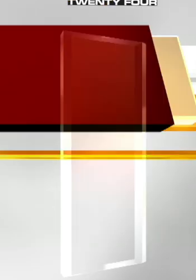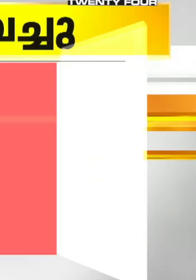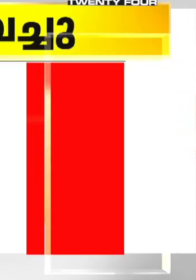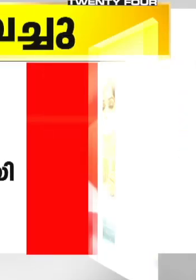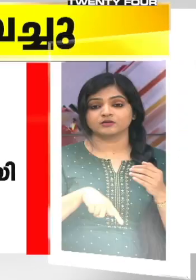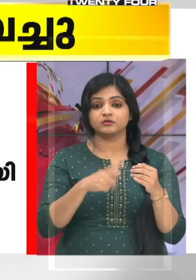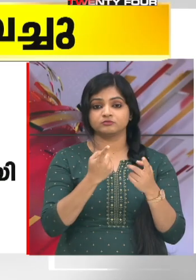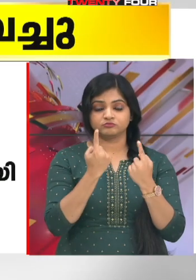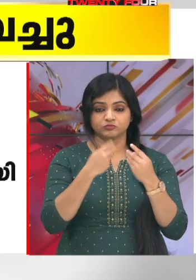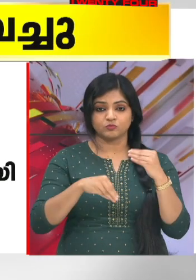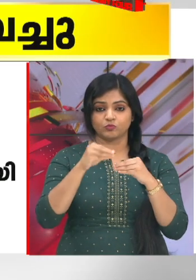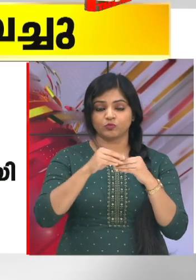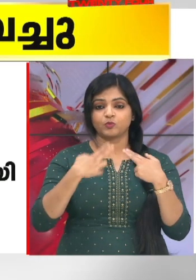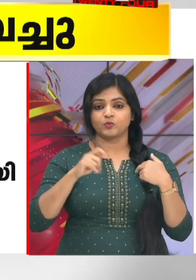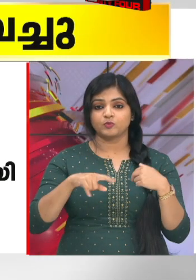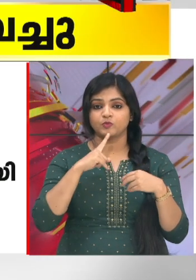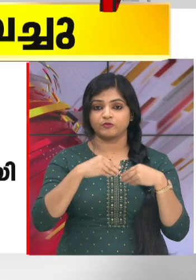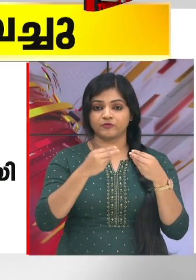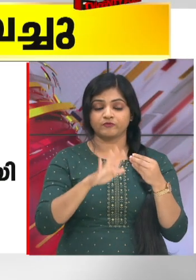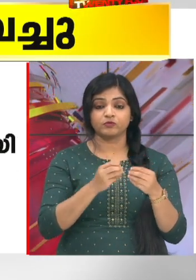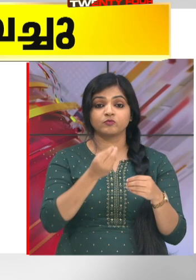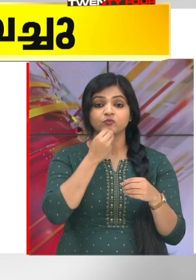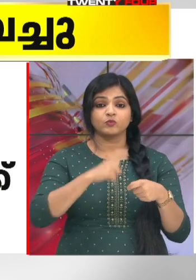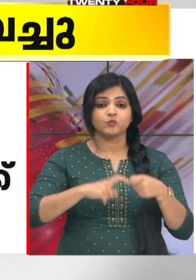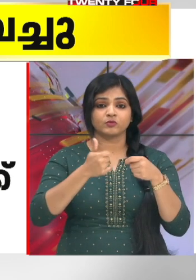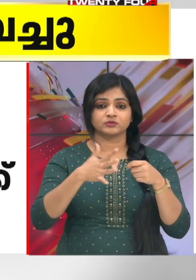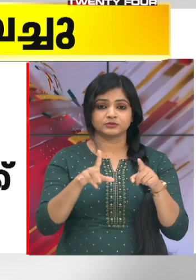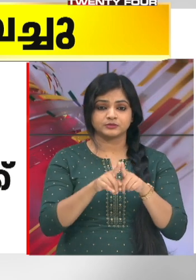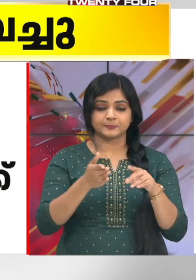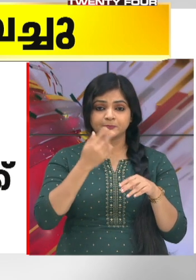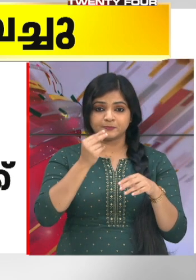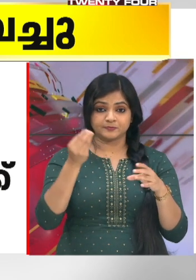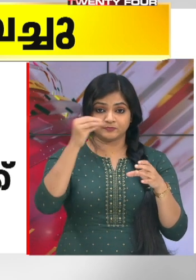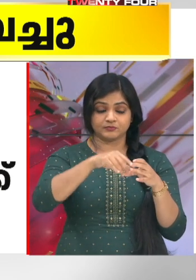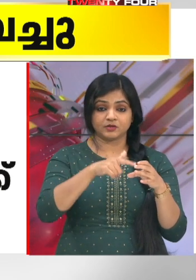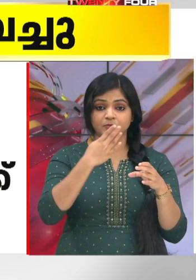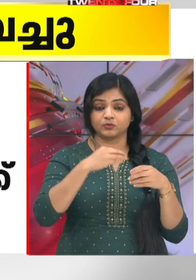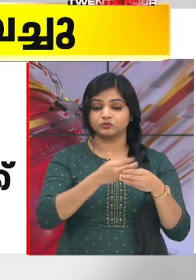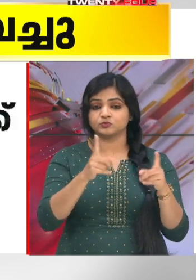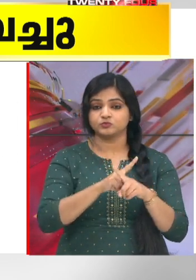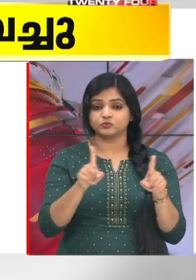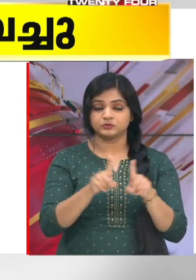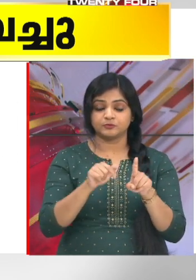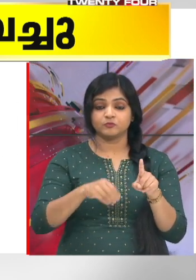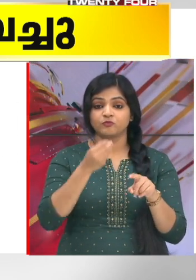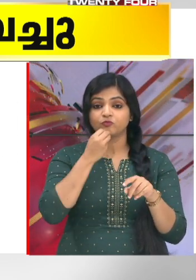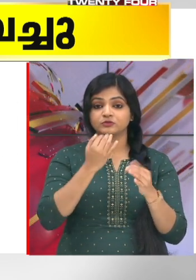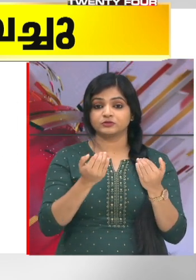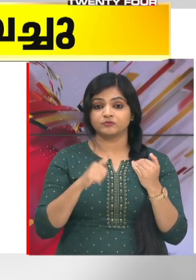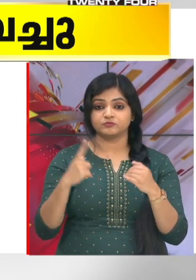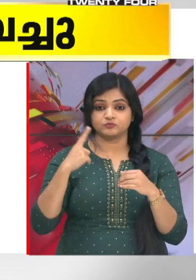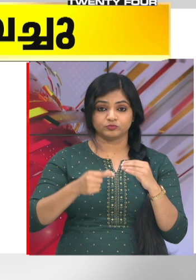പരിശോധിക്കാൻ നിർദ്ദേശം നൽകിയിട്ടുണ്ട് ഭക്ഷ്യയോഗ്യമല്ലാത്ത ഏലക്ക ചേർത്ത് അരവണ വിതരണം ചെയ്യരുതെന്നും ഭക്ഷ്യസുരക്ഷാ ഓഫീസർ ഇക്കാര്യം ഉറപ്പാക്കണമെന്നും